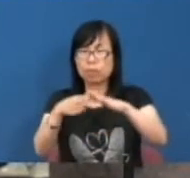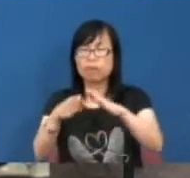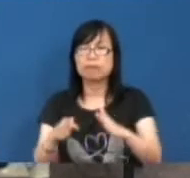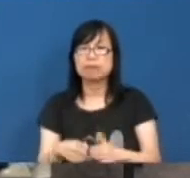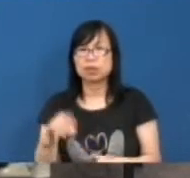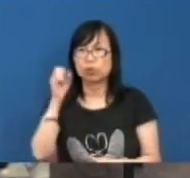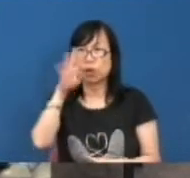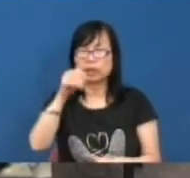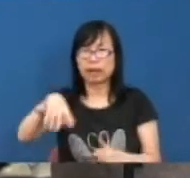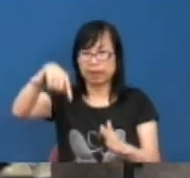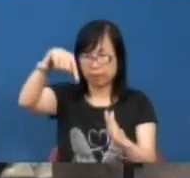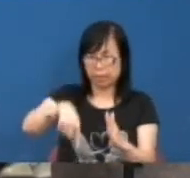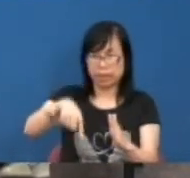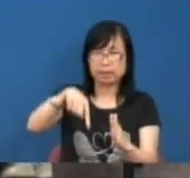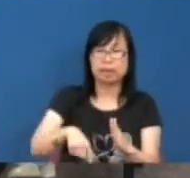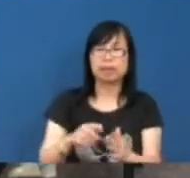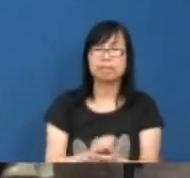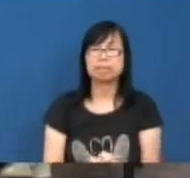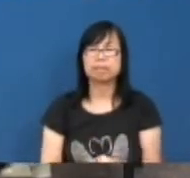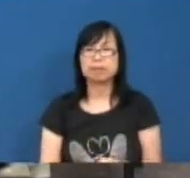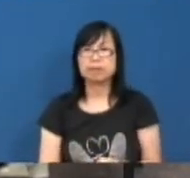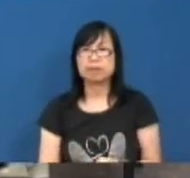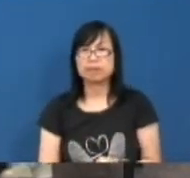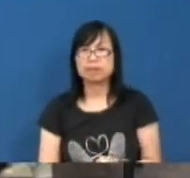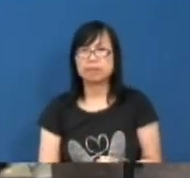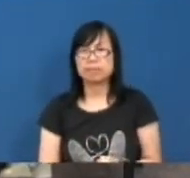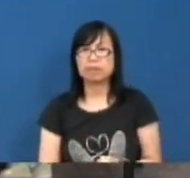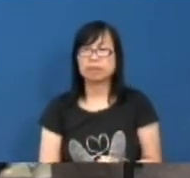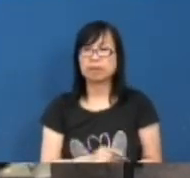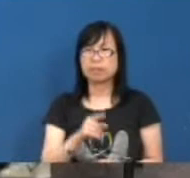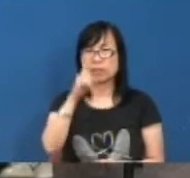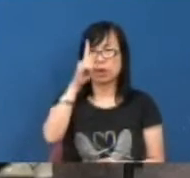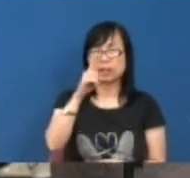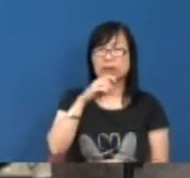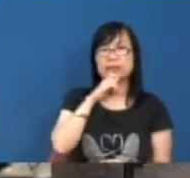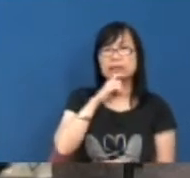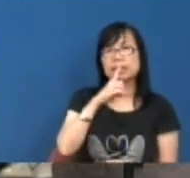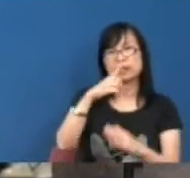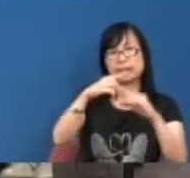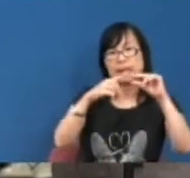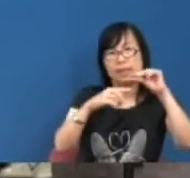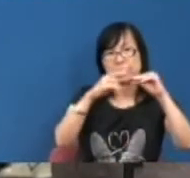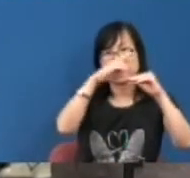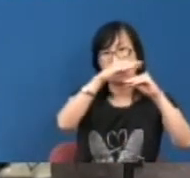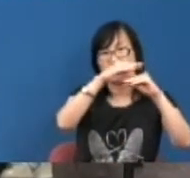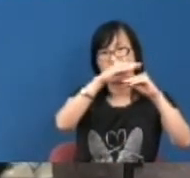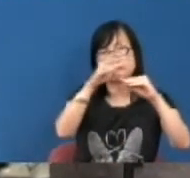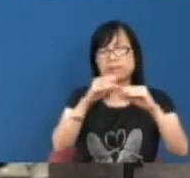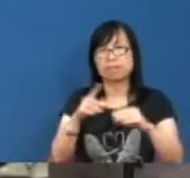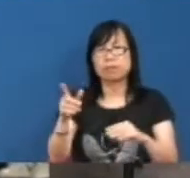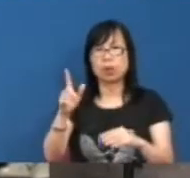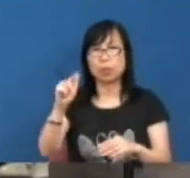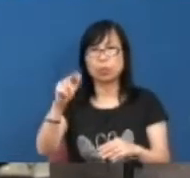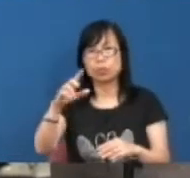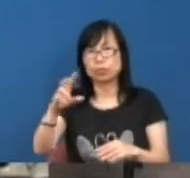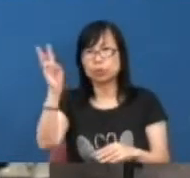喺地底，你表面上你就似乎有一兩層高嘅一啲建築物啦。咁但係其實污水處理廠咧，其實佢嗰